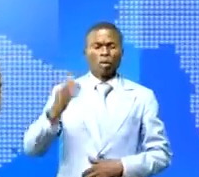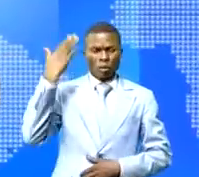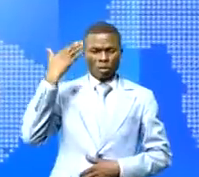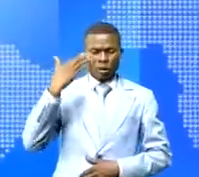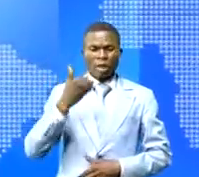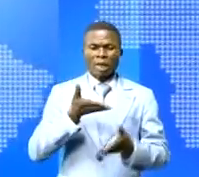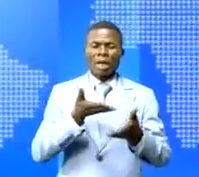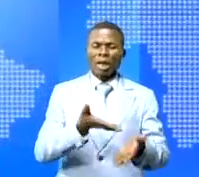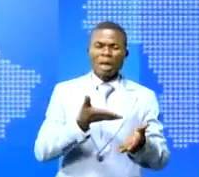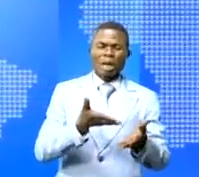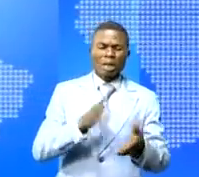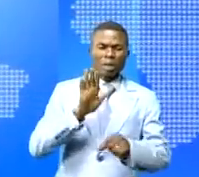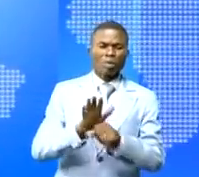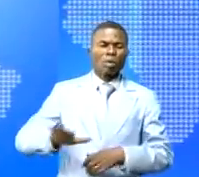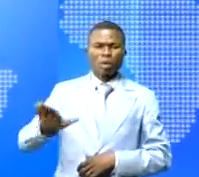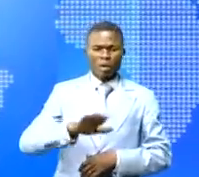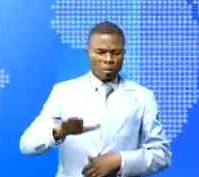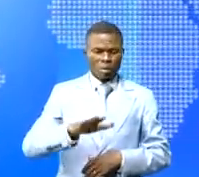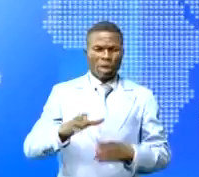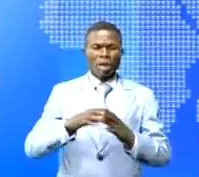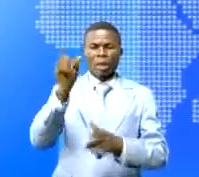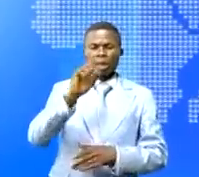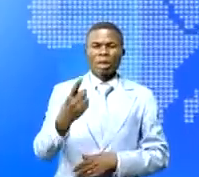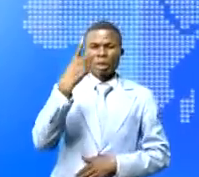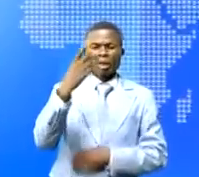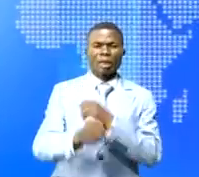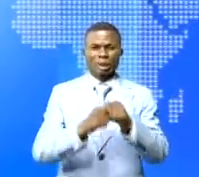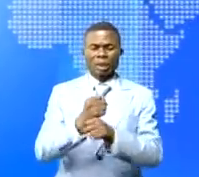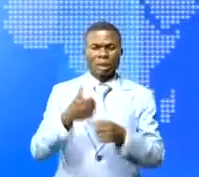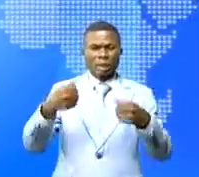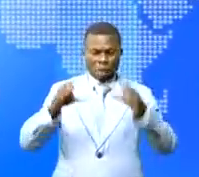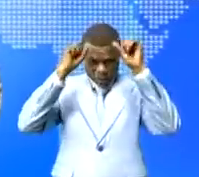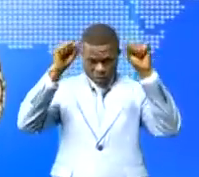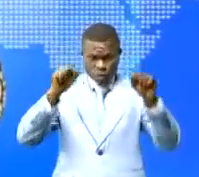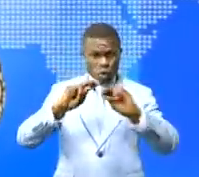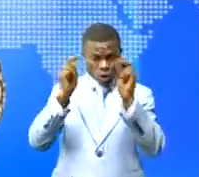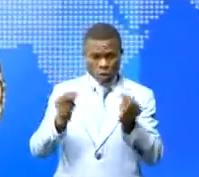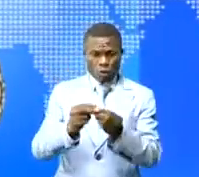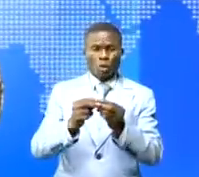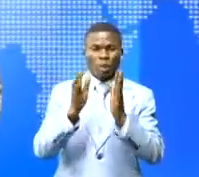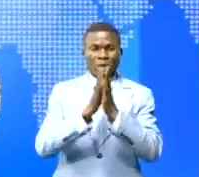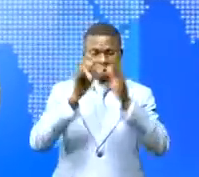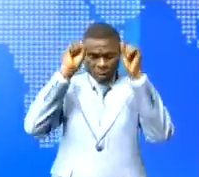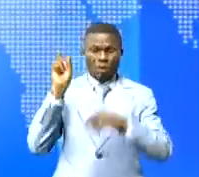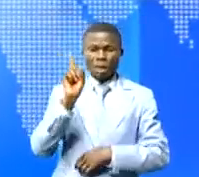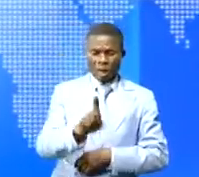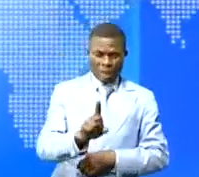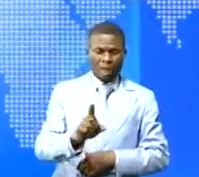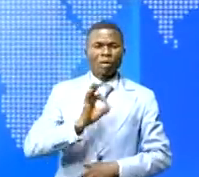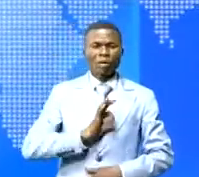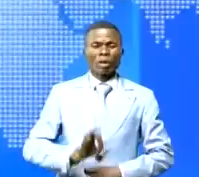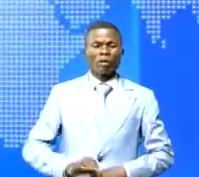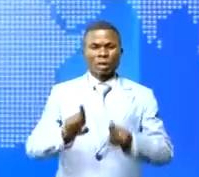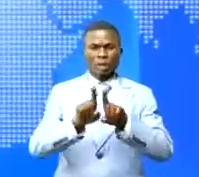le pays d'une main de fer pendant 31 ans. Parmi eux, Félix-Antoine Tshisekedi Tshilombo, président de la